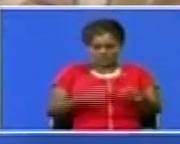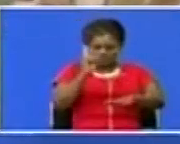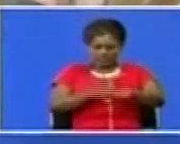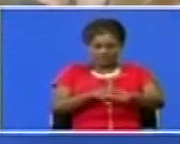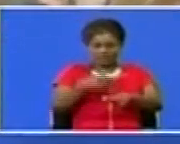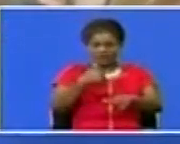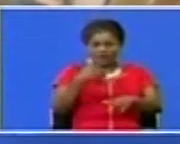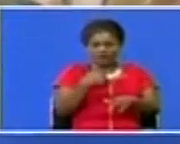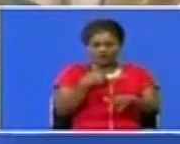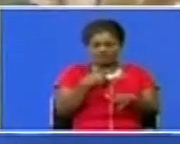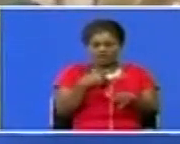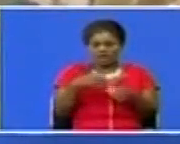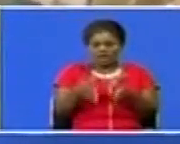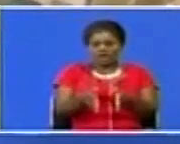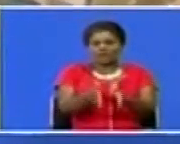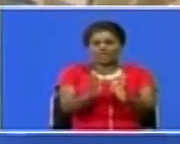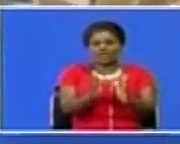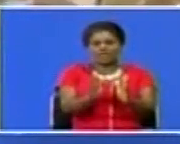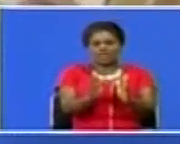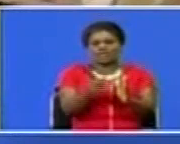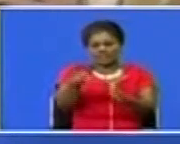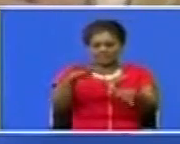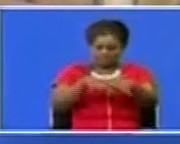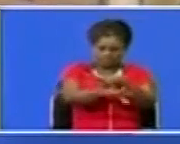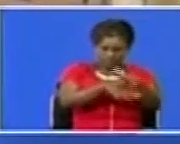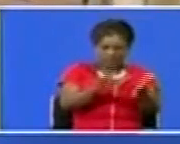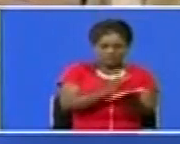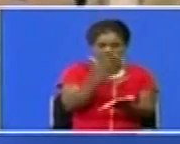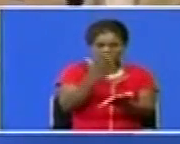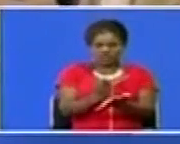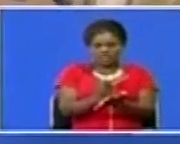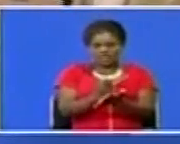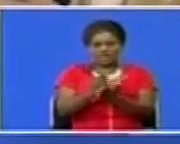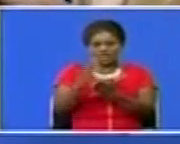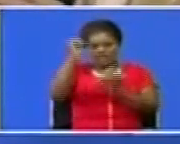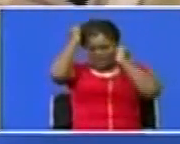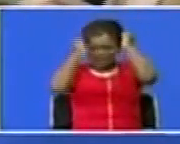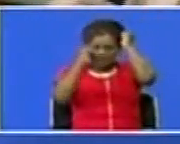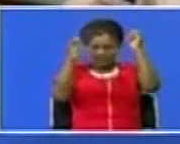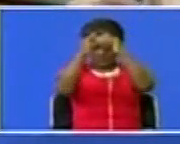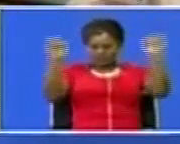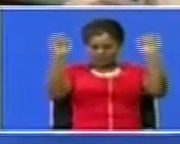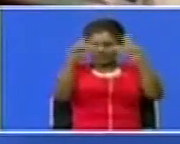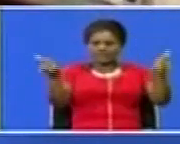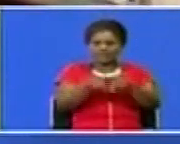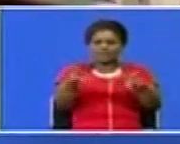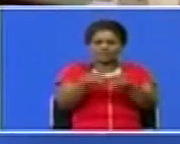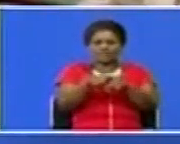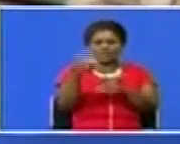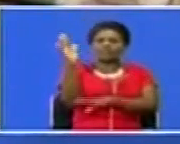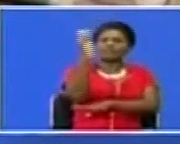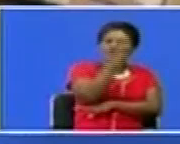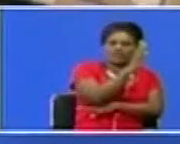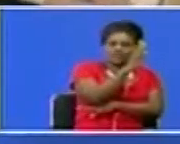was a culvert in the park, I think that gave an access, because between us and barracks, it's the same vegetation, the same thick bush in the